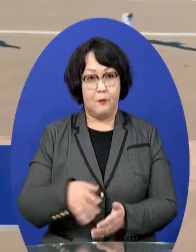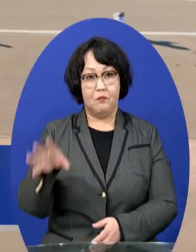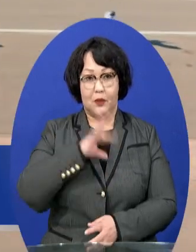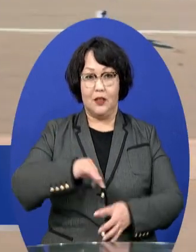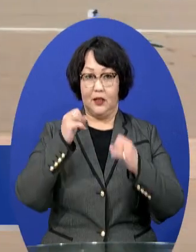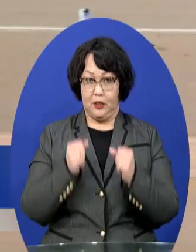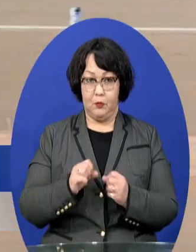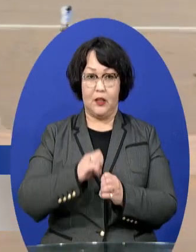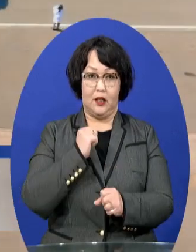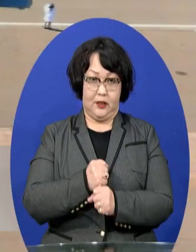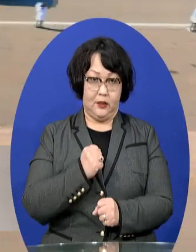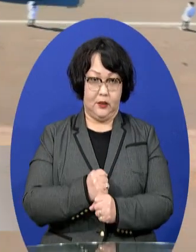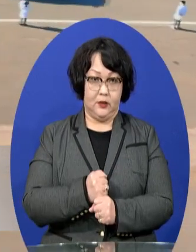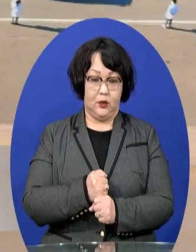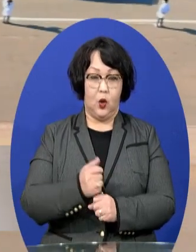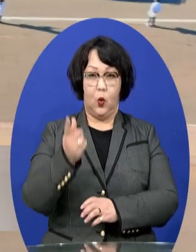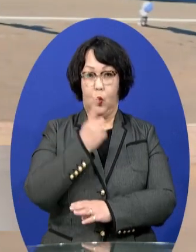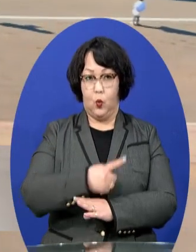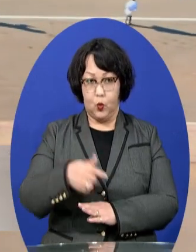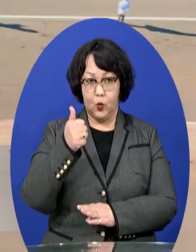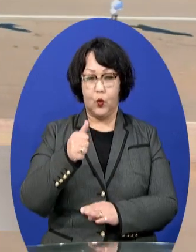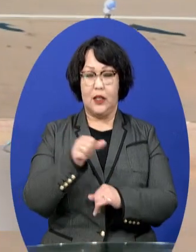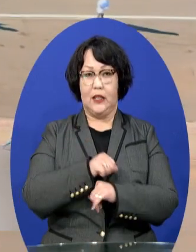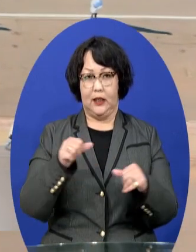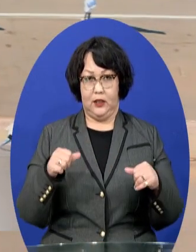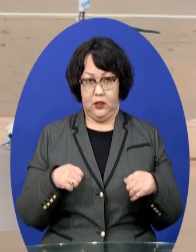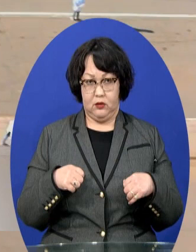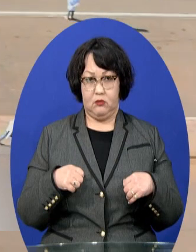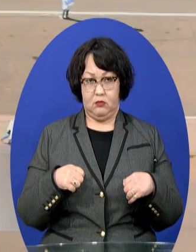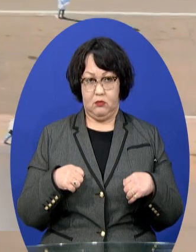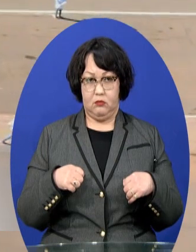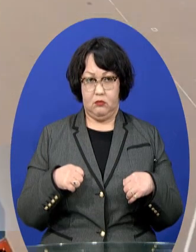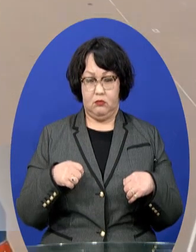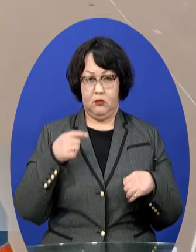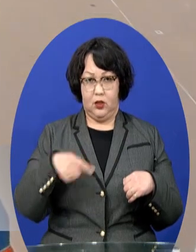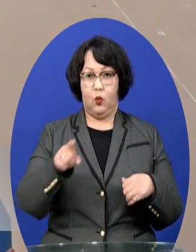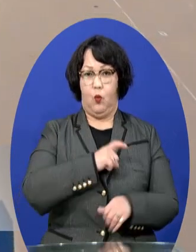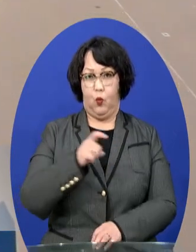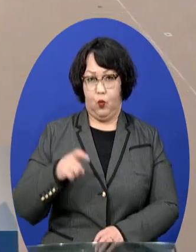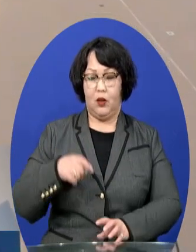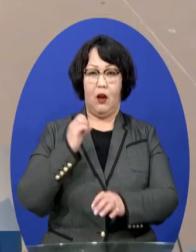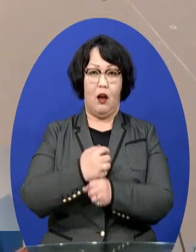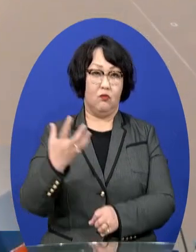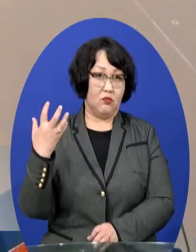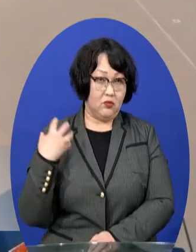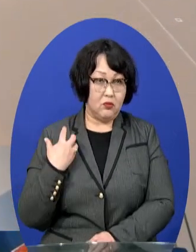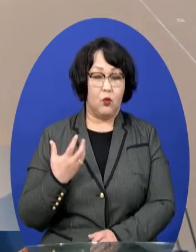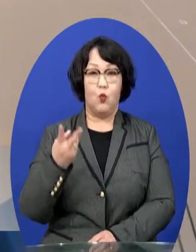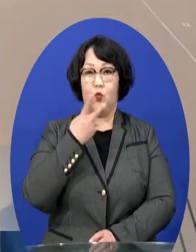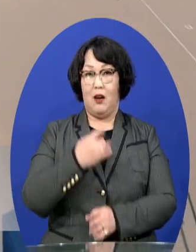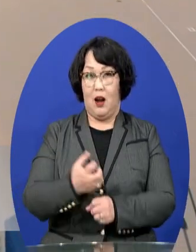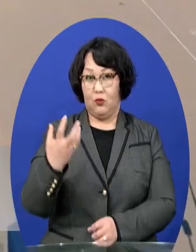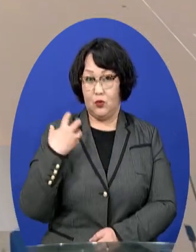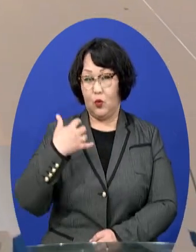ажиллаж байгаа энэ ажлын үр дүн бол иргэдийн тийм ээ хувийн одоо хариуцлага, за үүрэг хариуцлага,